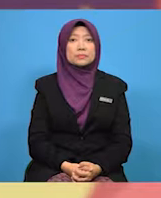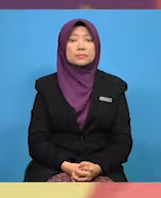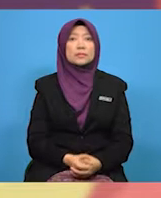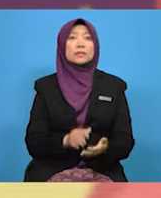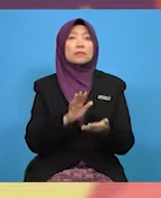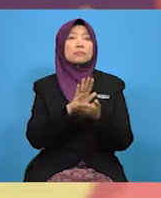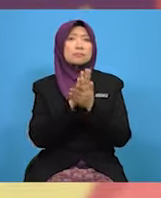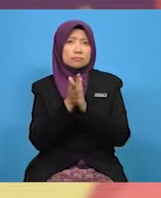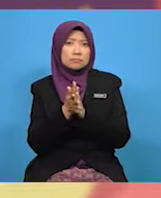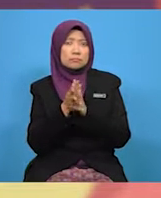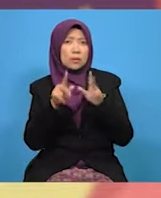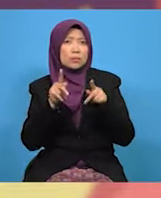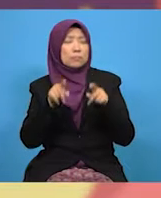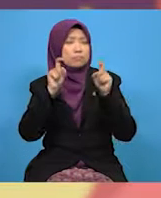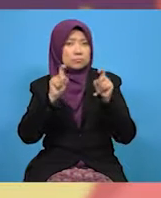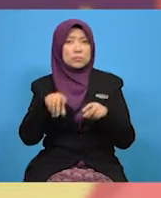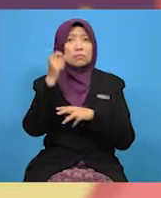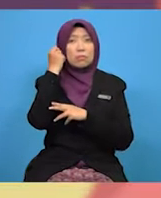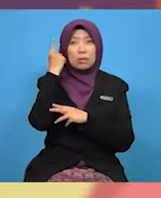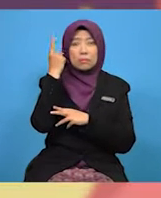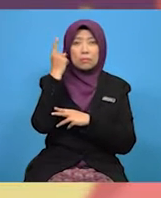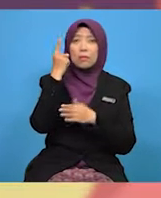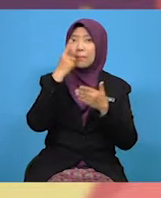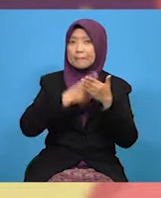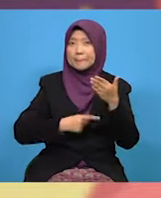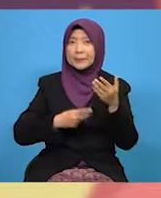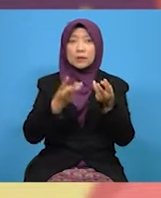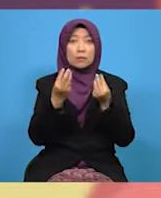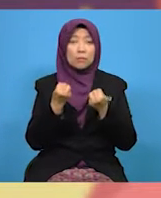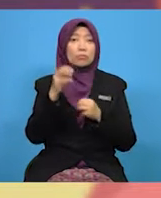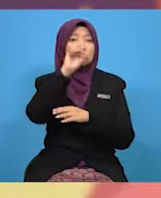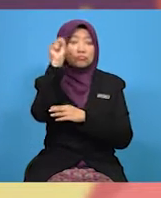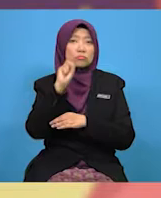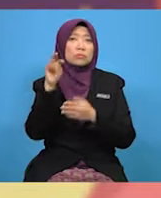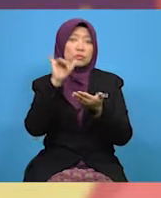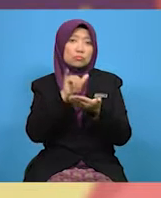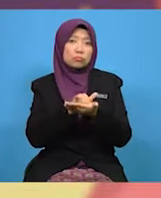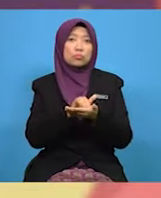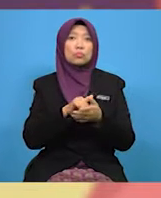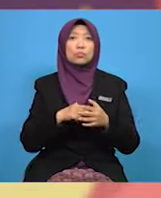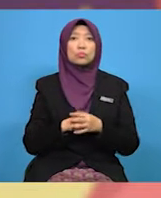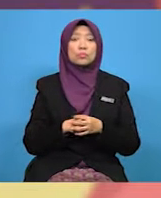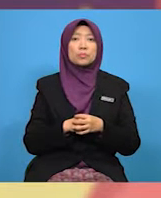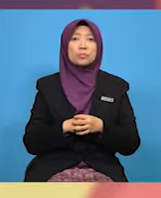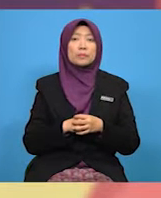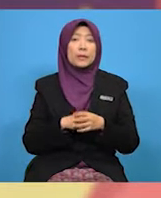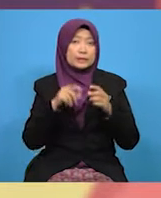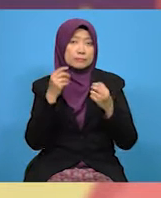jadi pelajar anda perlu memahami akulah yang dikehendaki oleh seorang tersebut